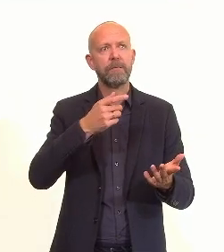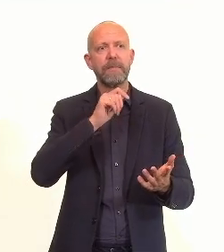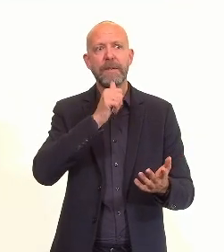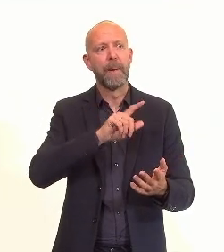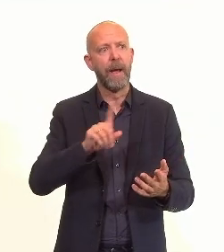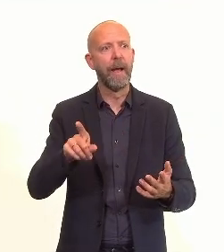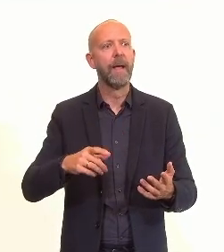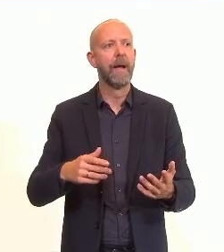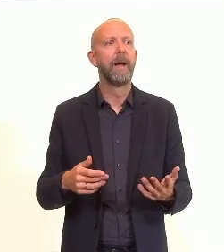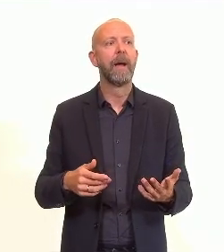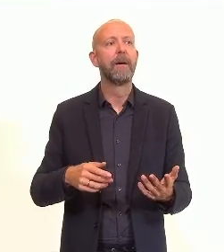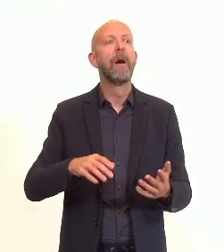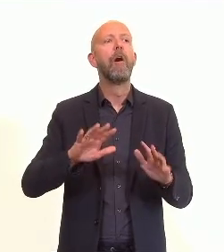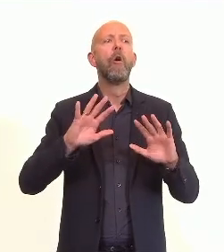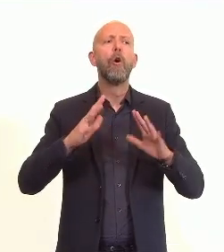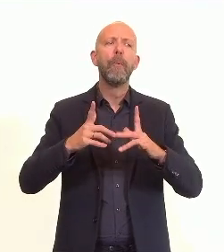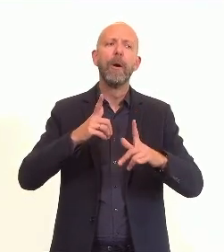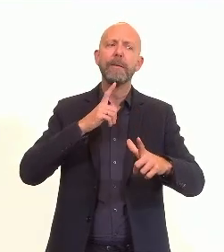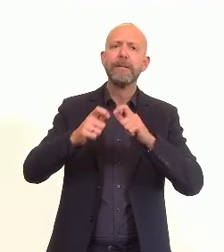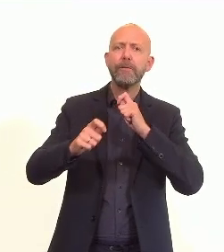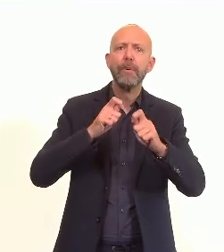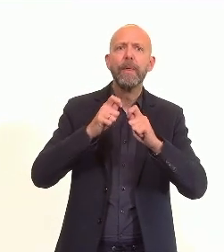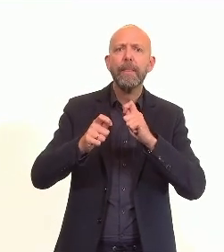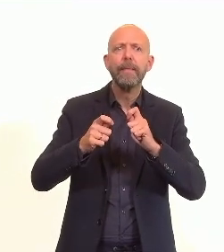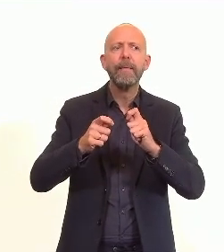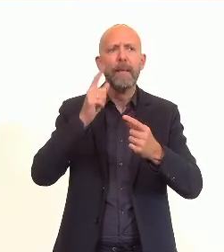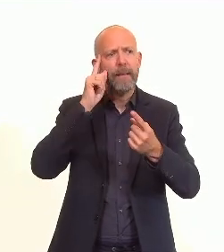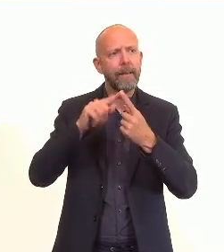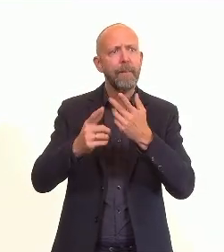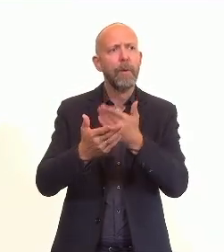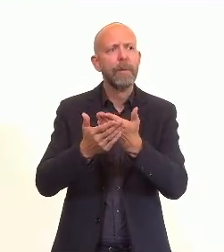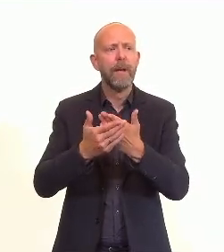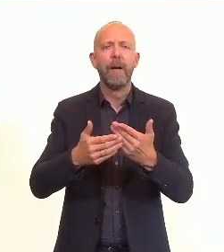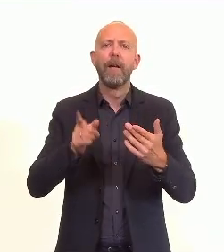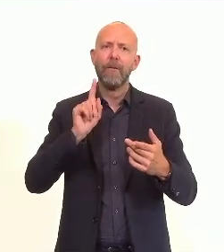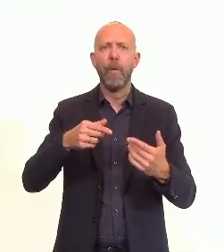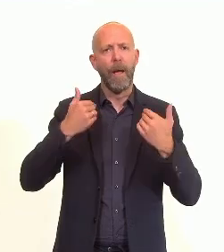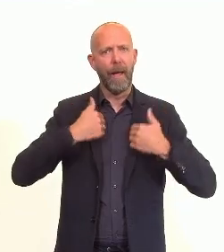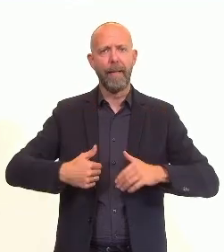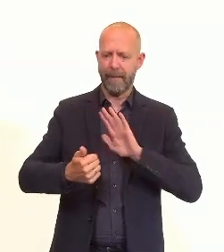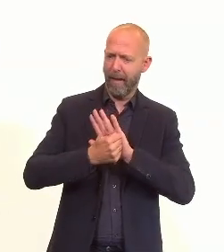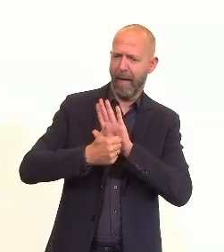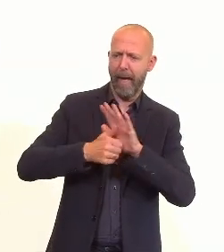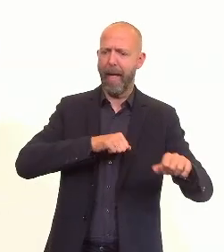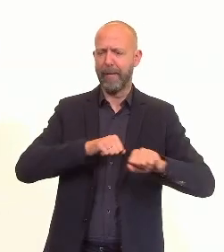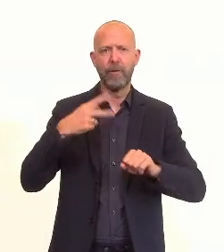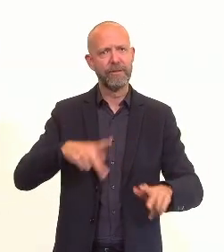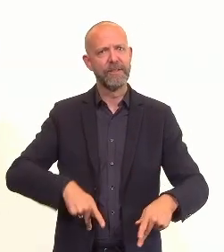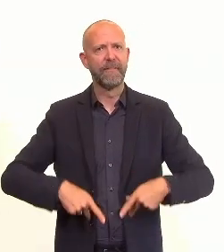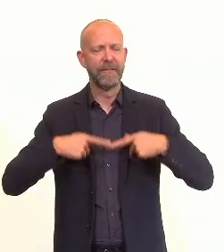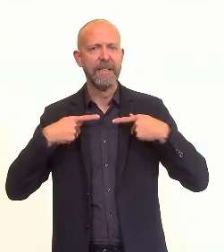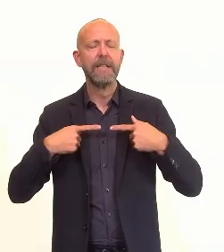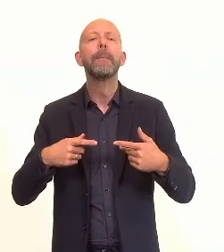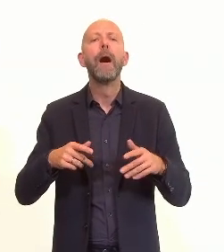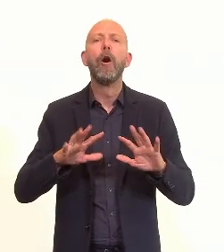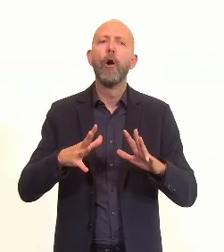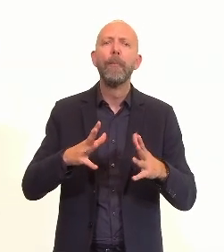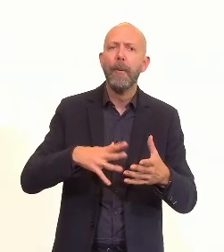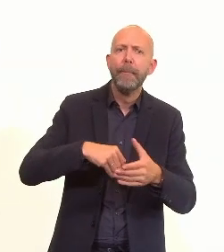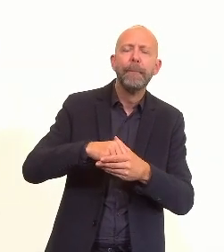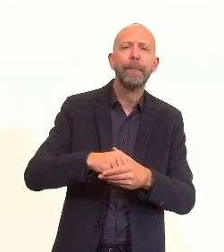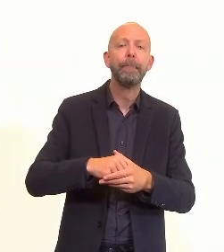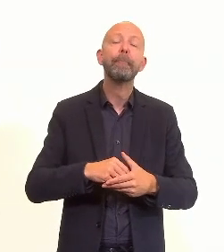Comment on discute pendant un an sur un sujet comme ça, et qui vient prendre la parole au sein du comité? En